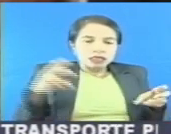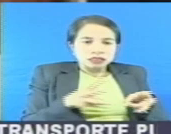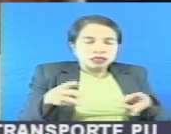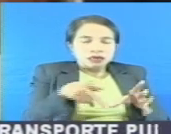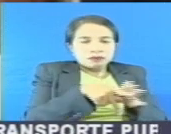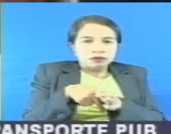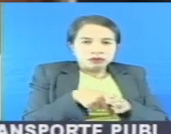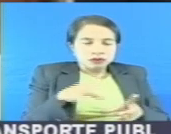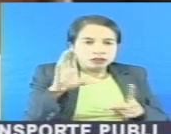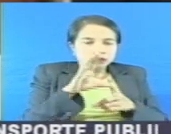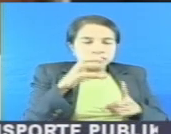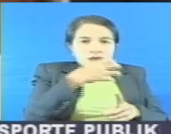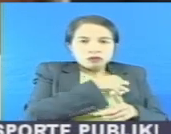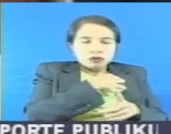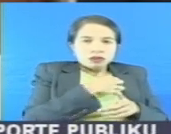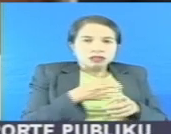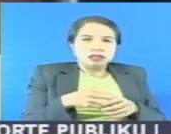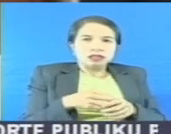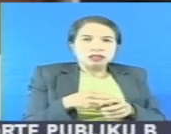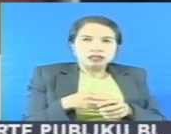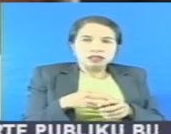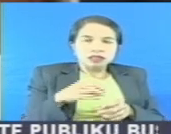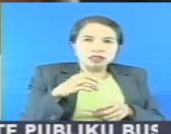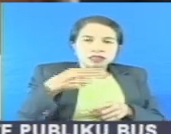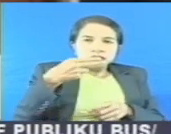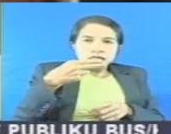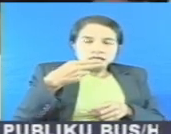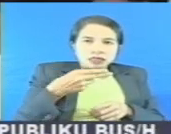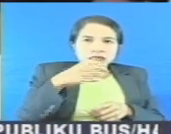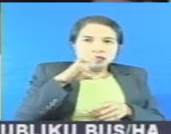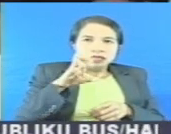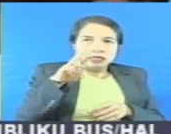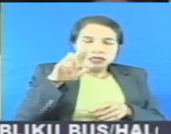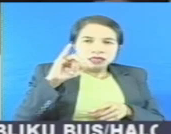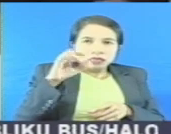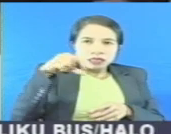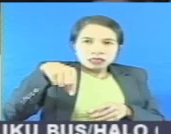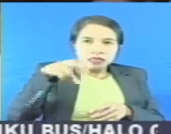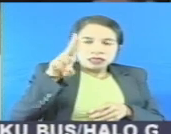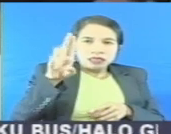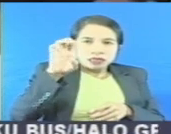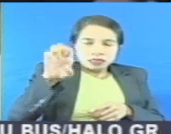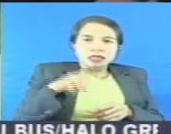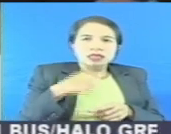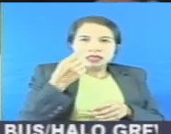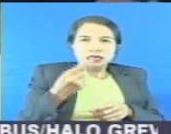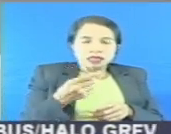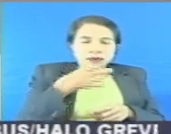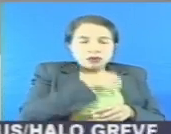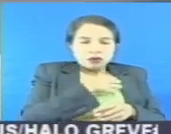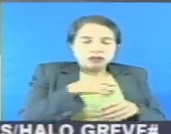Komandante Polisi Munisipiu Dili Superintendente Sefi Enrique da Costa Teteng, Polisia Trânsito Munisipiu Dili, kontinua